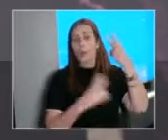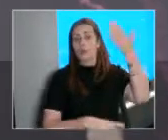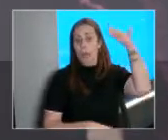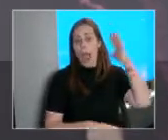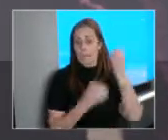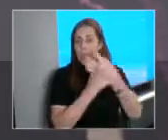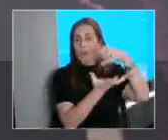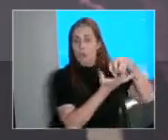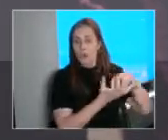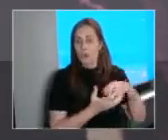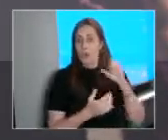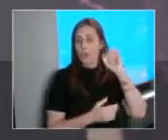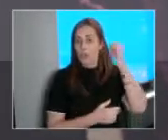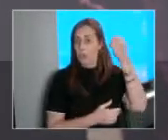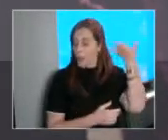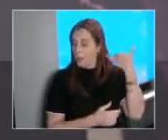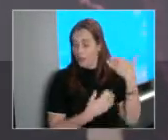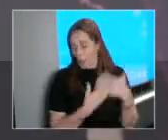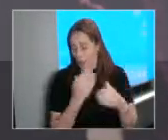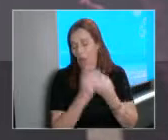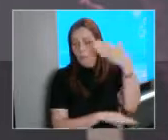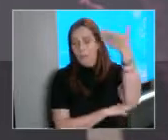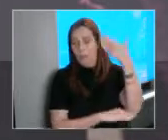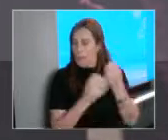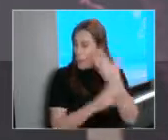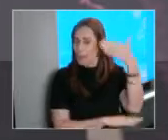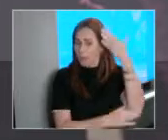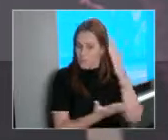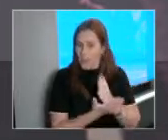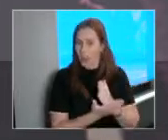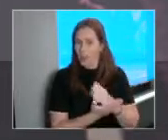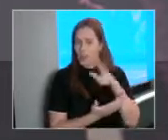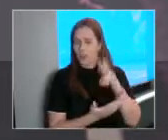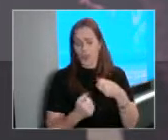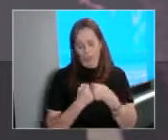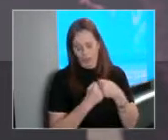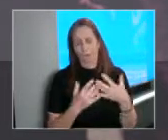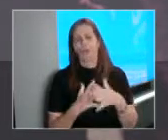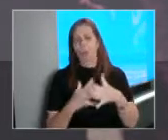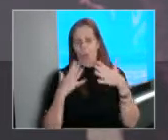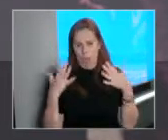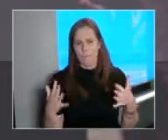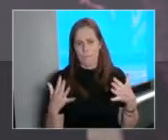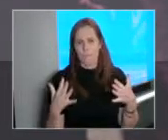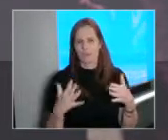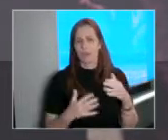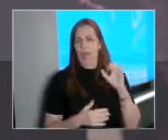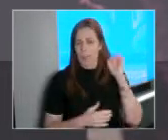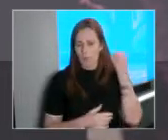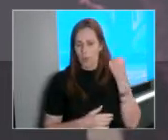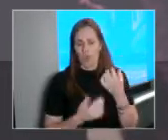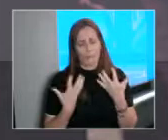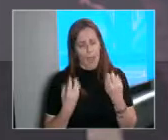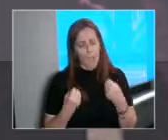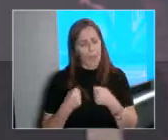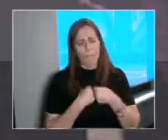אז. והציונות אז הייתה בסופו של דבר להקים מדינה. הקמנו מדינה, ואני חושב שיש לנו אתגרים אדירים לציונות קדימה,